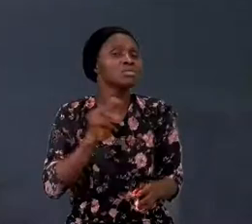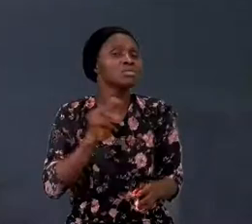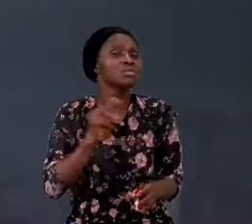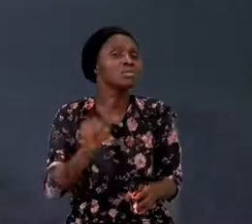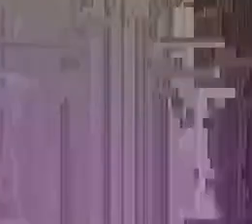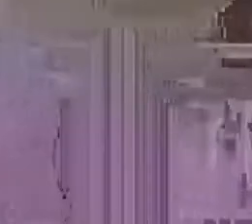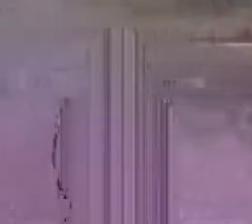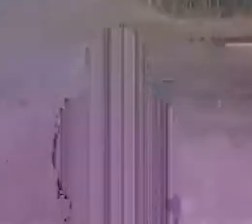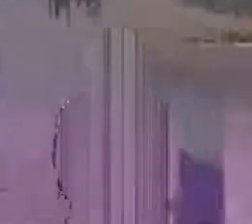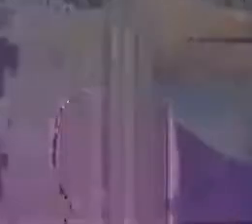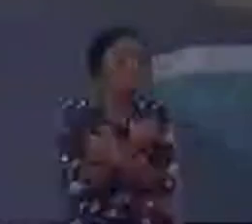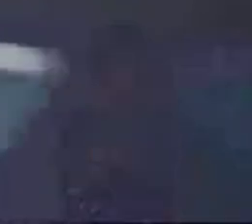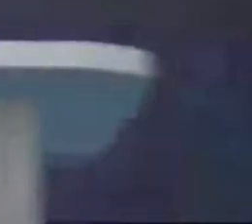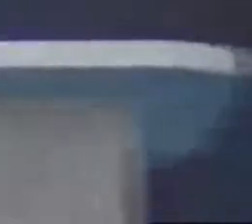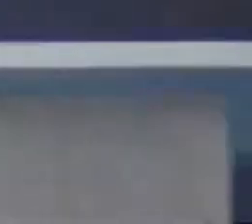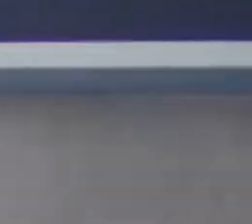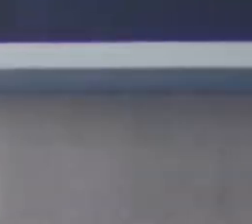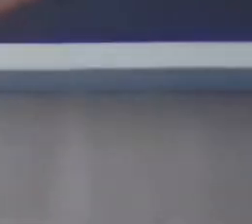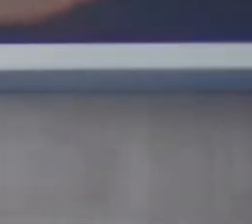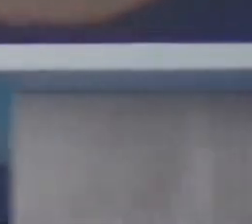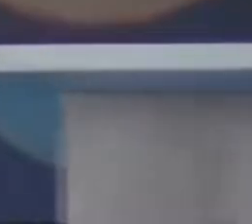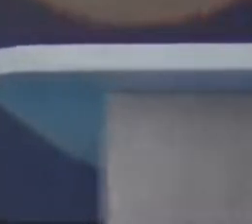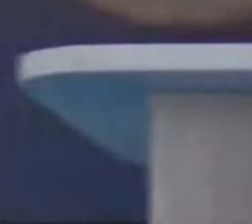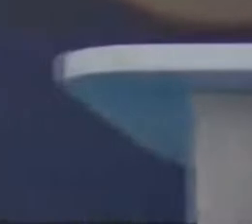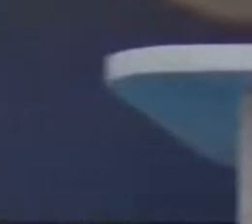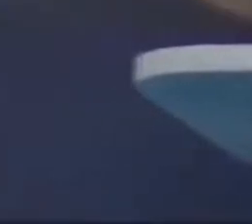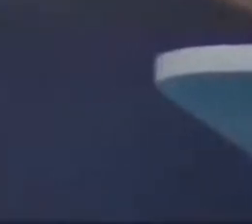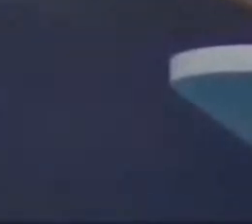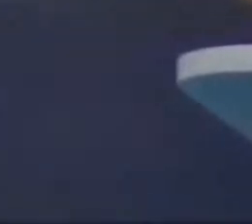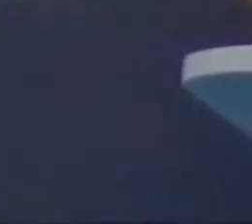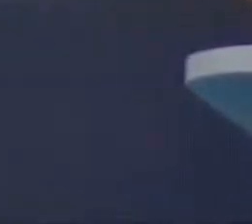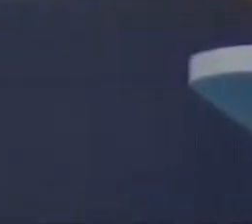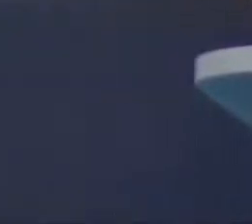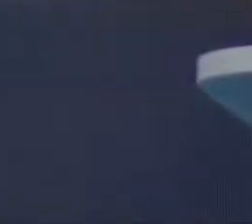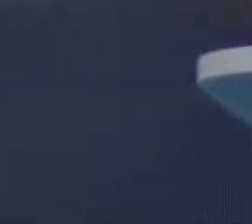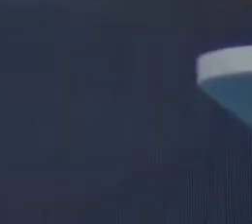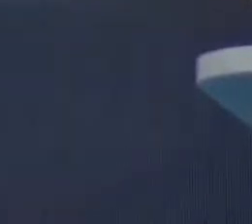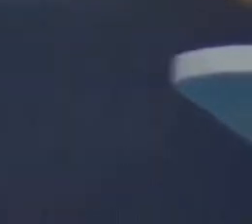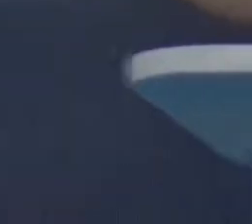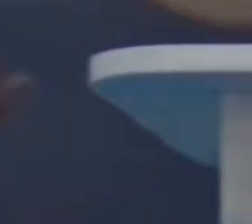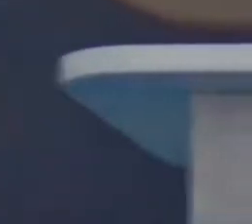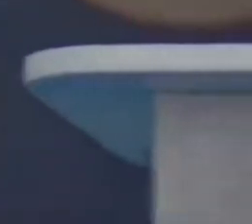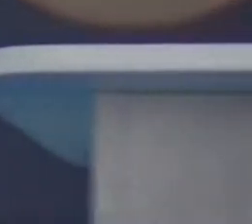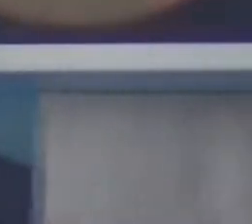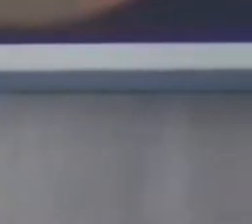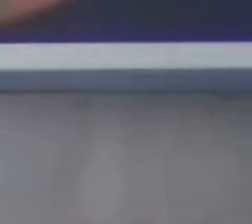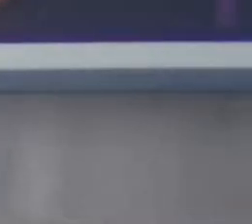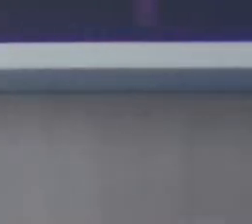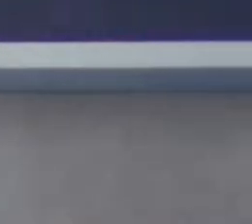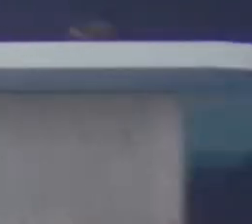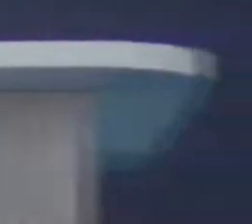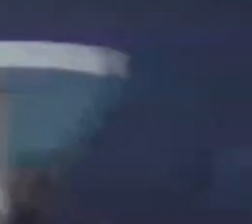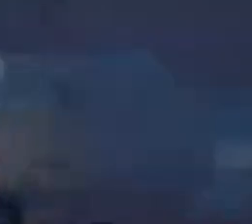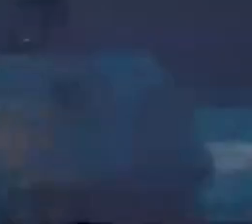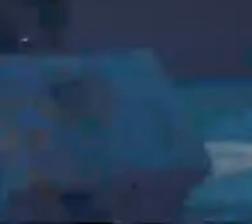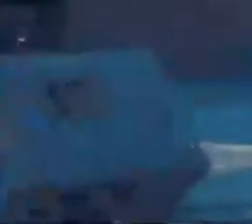c'est nos amis qui doivent contribuer. Et c'est eux qui viendront. Et ces amis vont nous aider afin que nous puissions atteindre